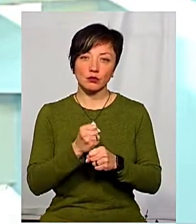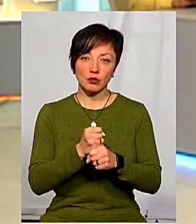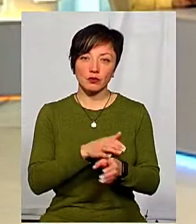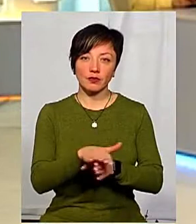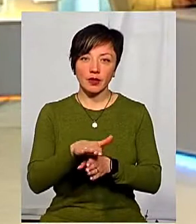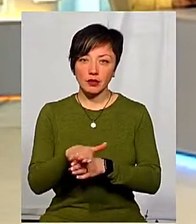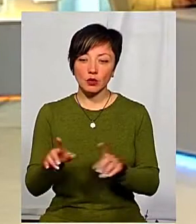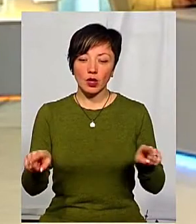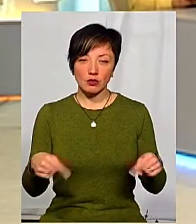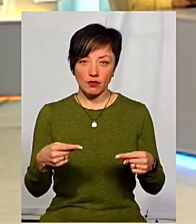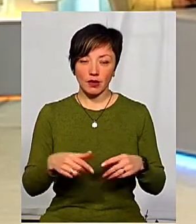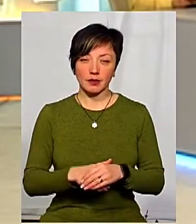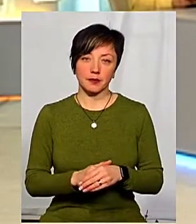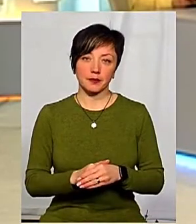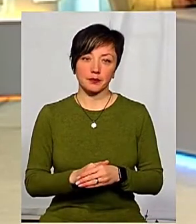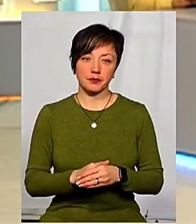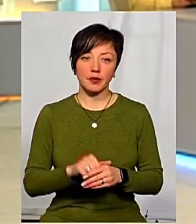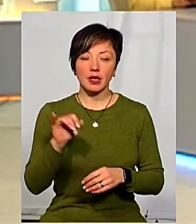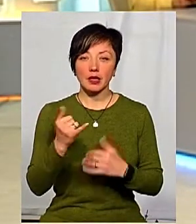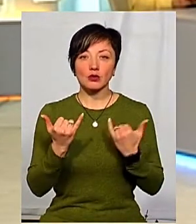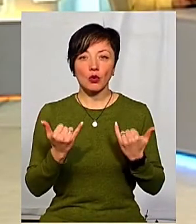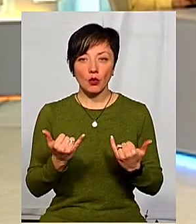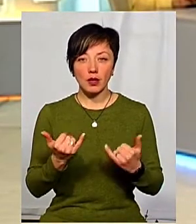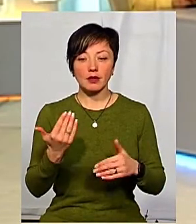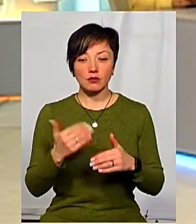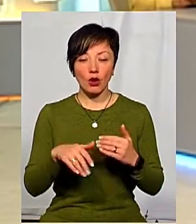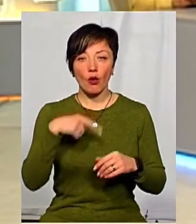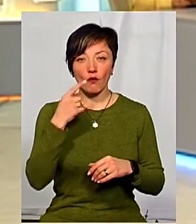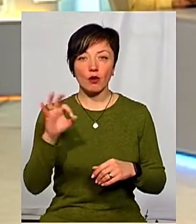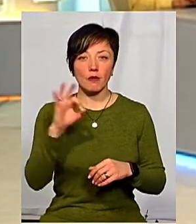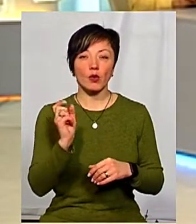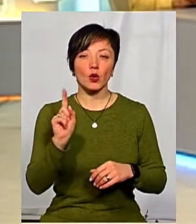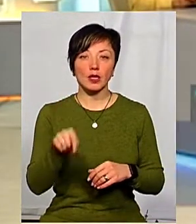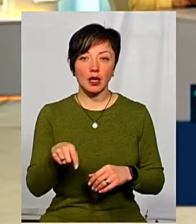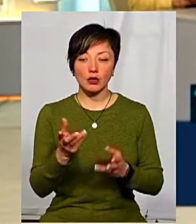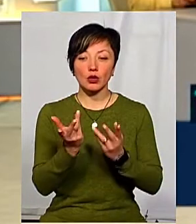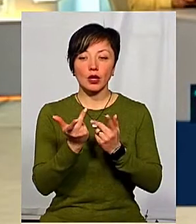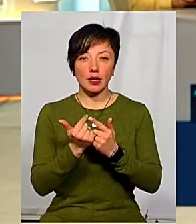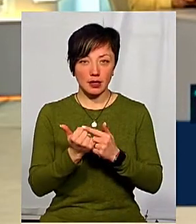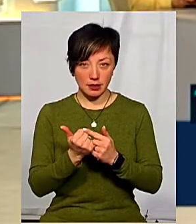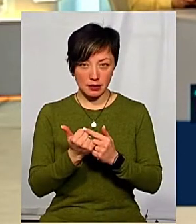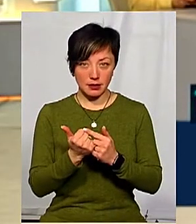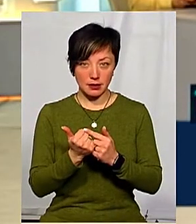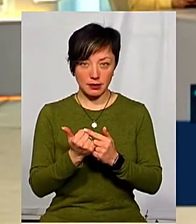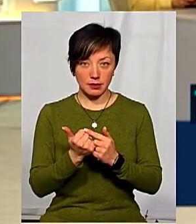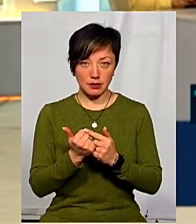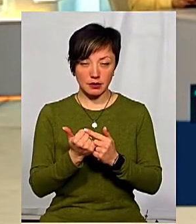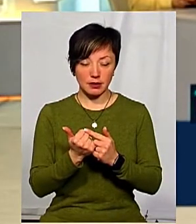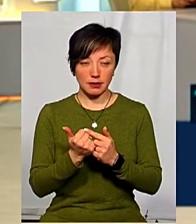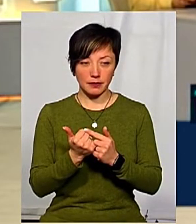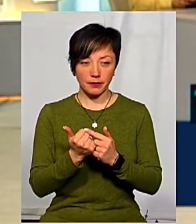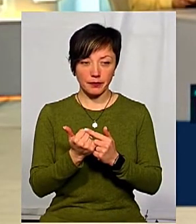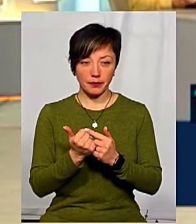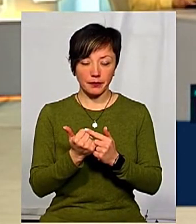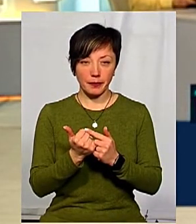роботу зробити, зорганізувати. І сьогодні ми вже говоримо про те, що кількісний